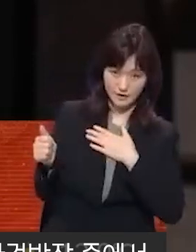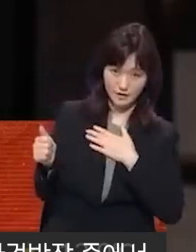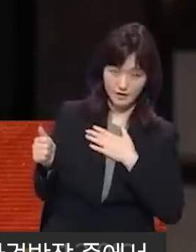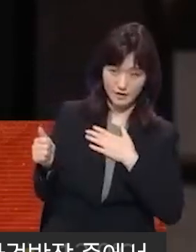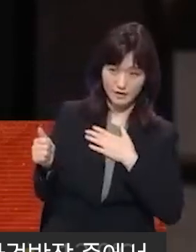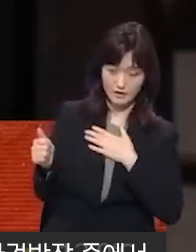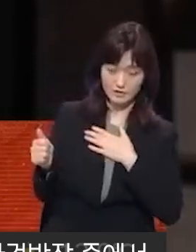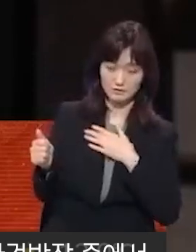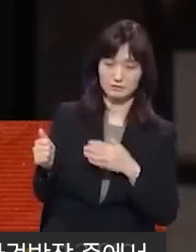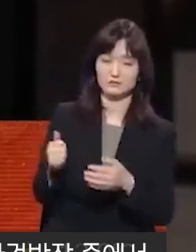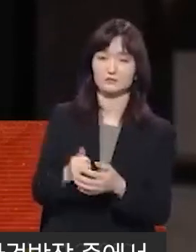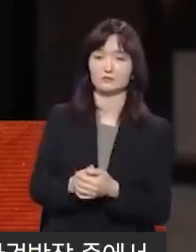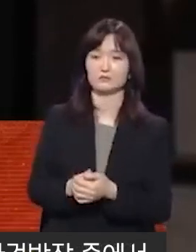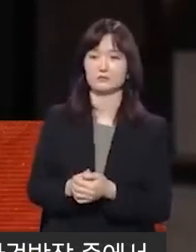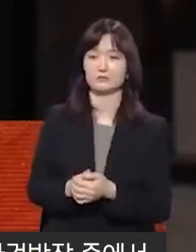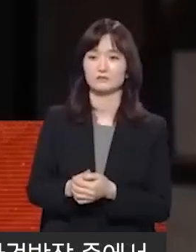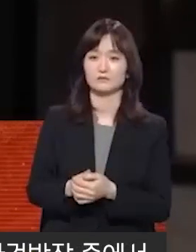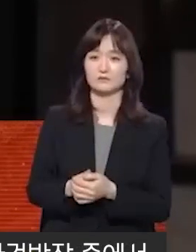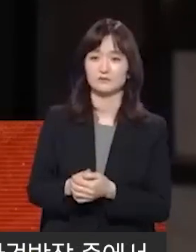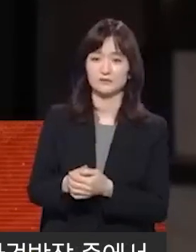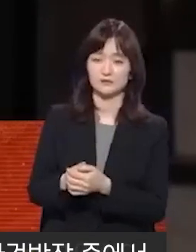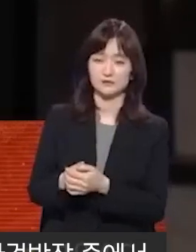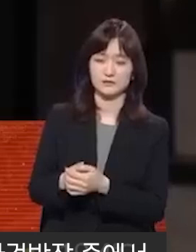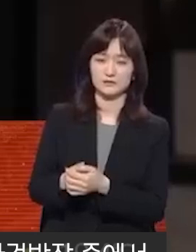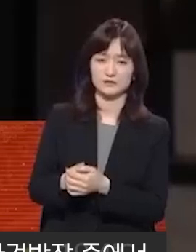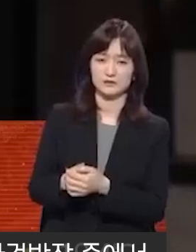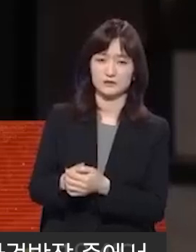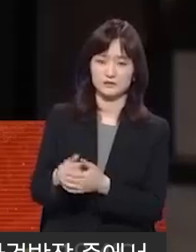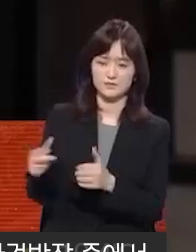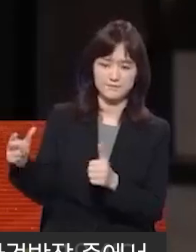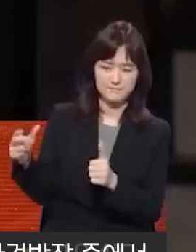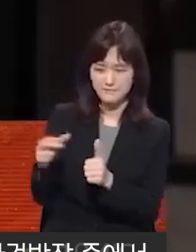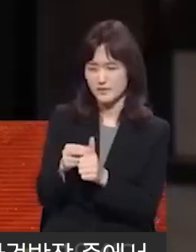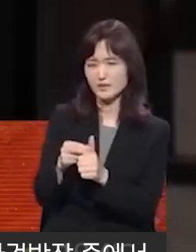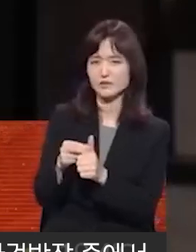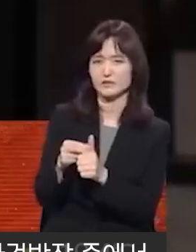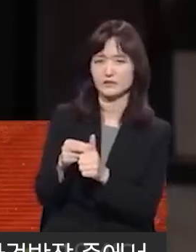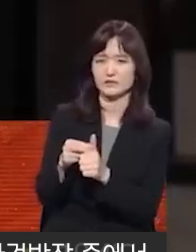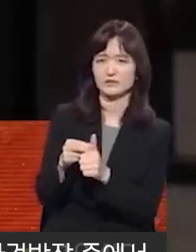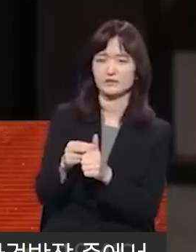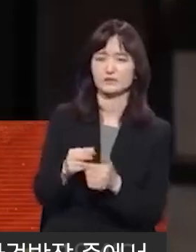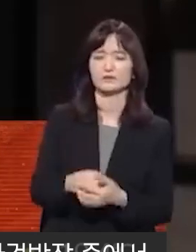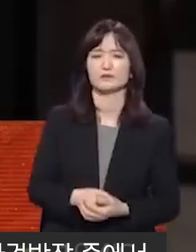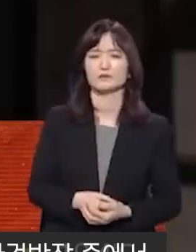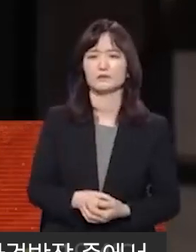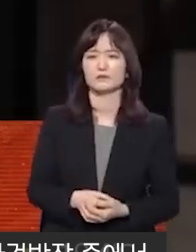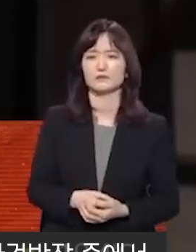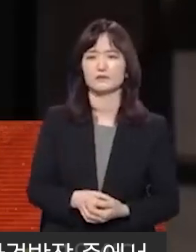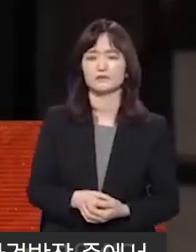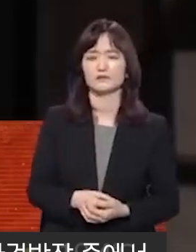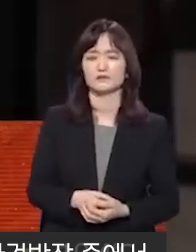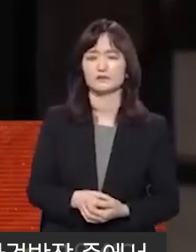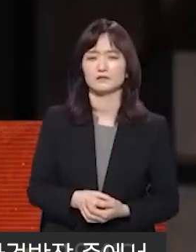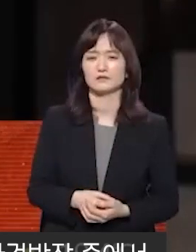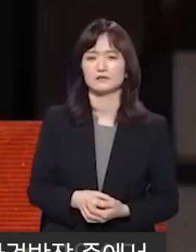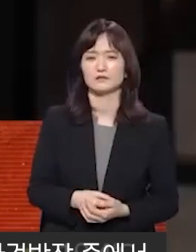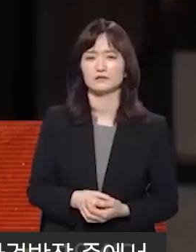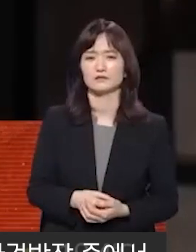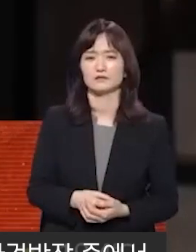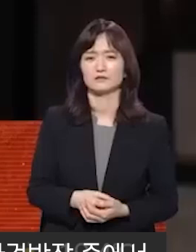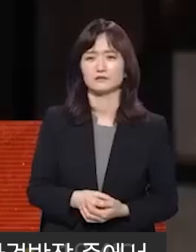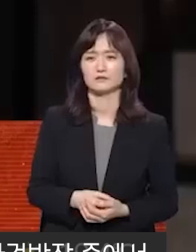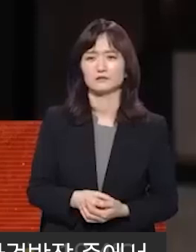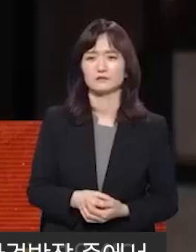그 어떻게 보면은 의리를 배반했으니까 뭐 그 사람들 얘기하는 의리죠. 우리가 예. 봤을 때는 이건 반드시 밝혀져야 되는데 그렇죠. 그렇게